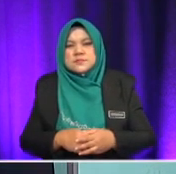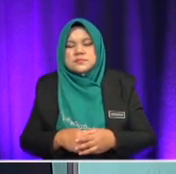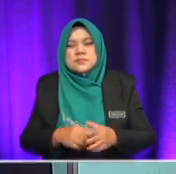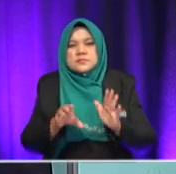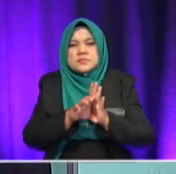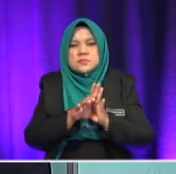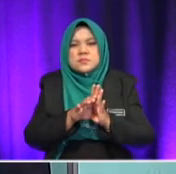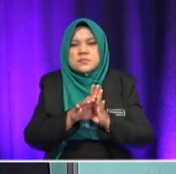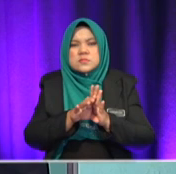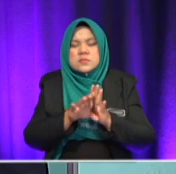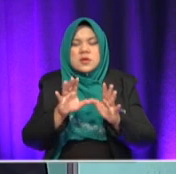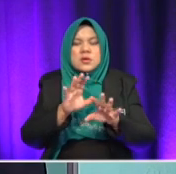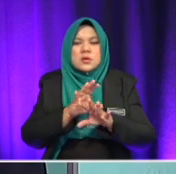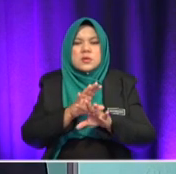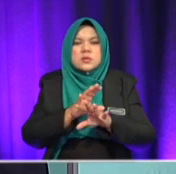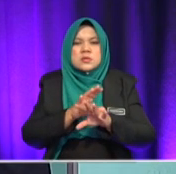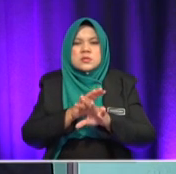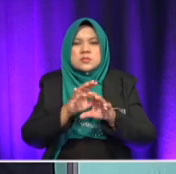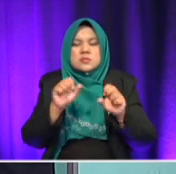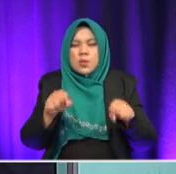contohnya dia itu tak